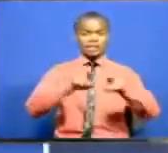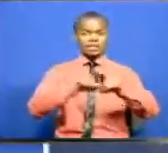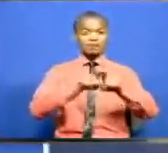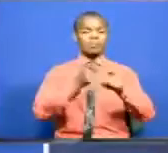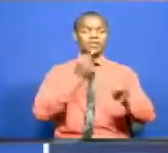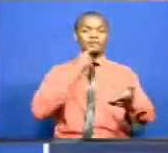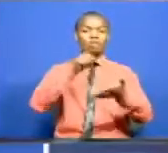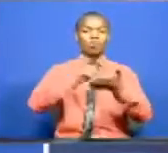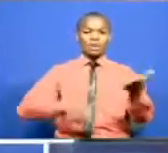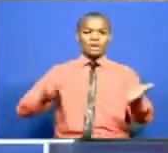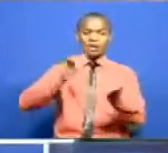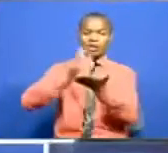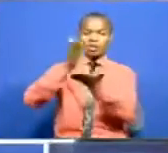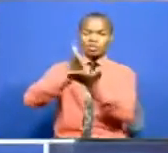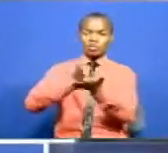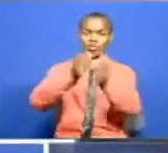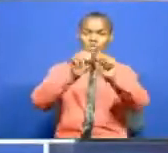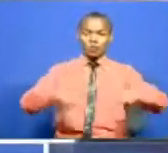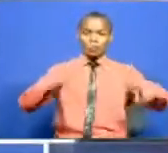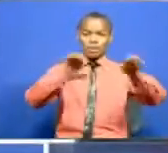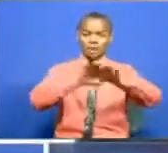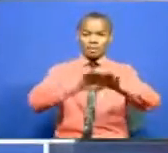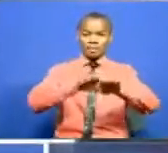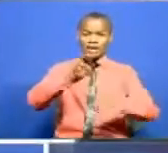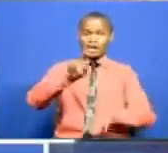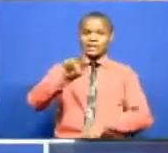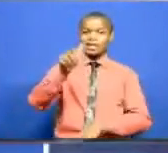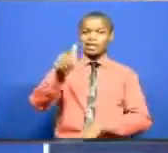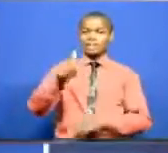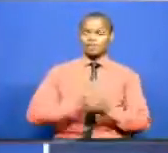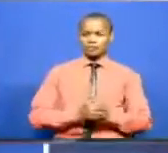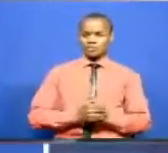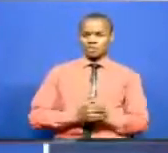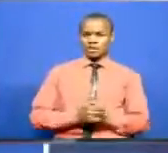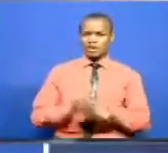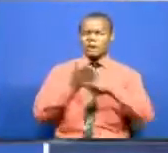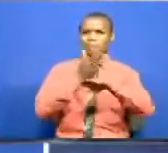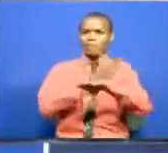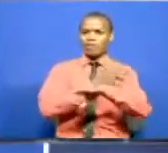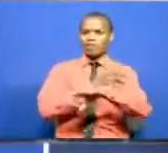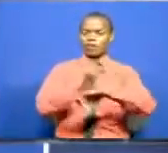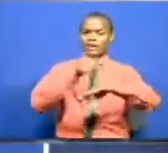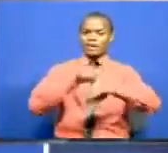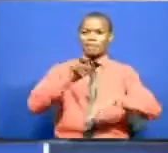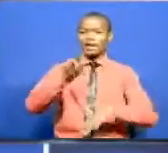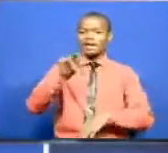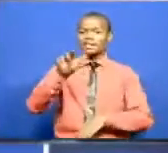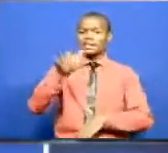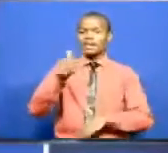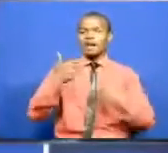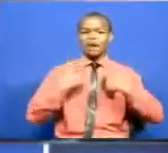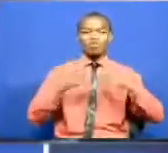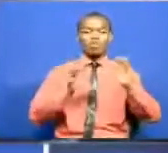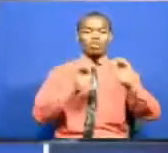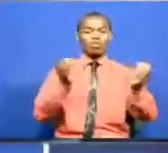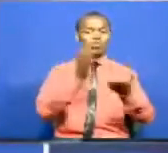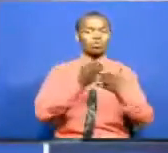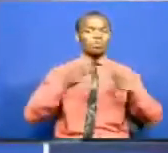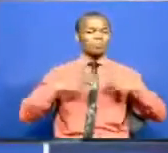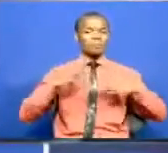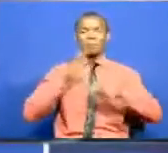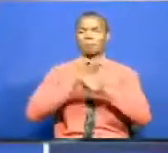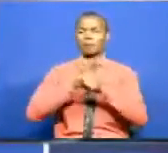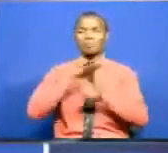kuvunjwa kwa NTSA. Sababu ya kufomu hii NTSA, hata watu wako wanakufa wengi vile sasa wamekufa. Saa hii tumepoteza watu 1500